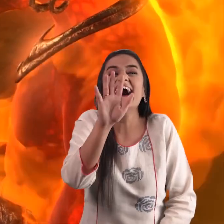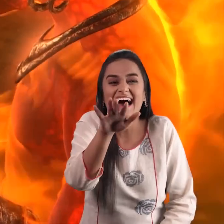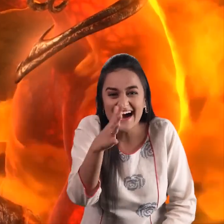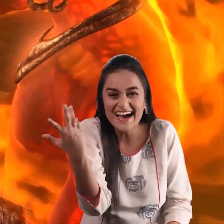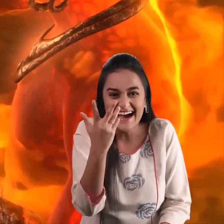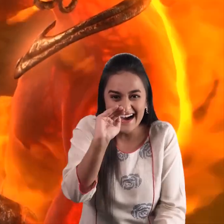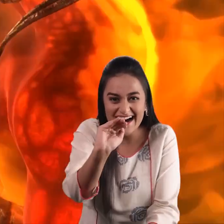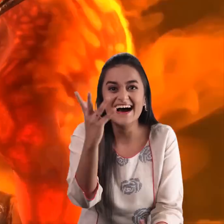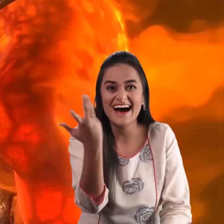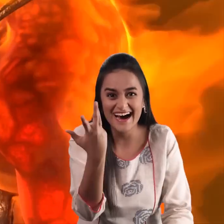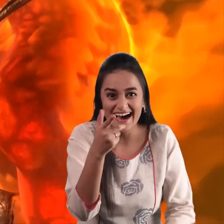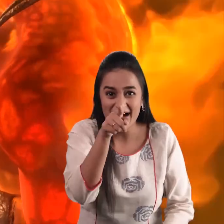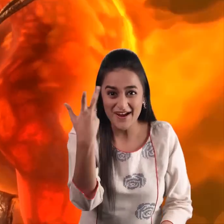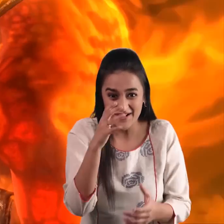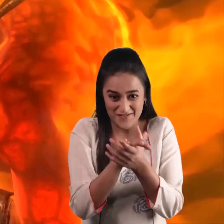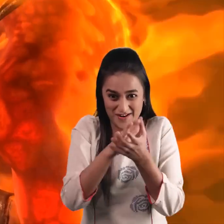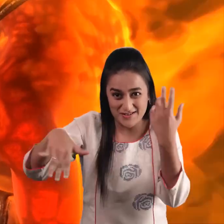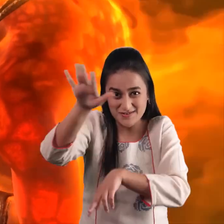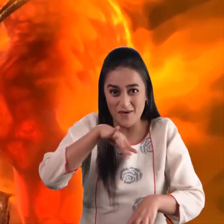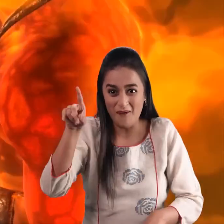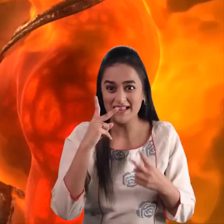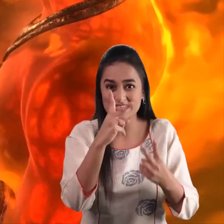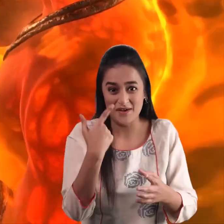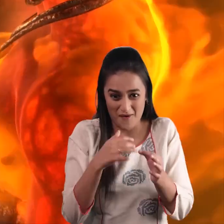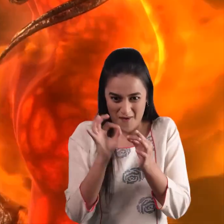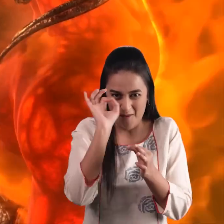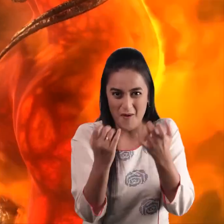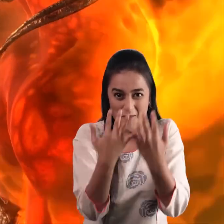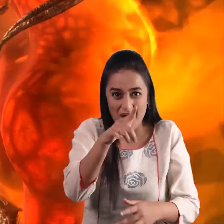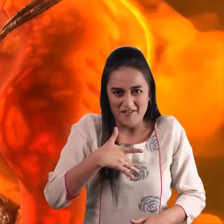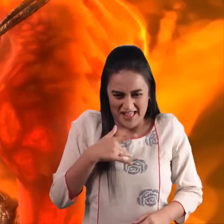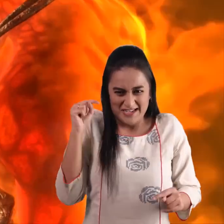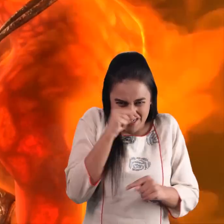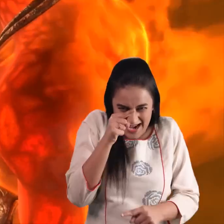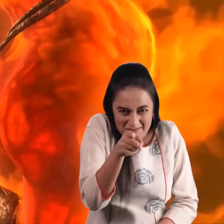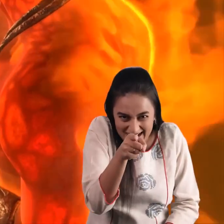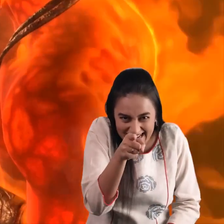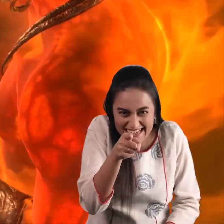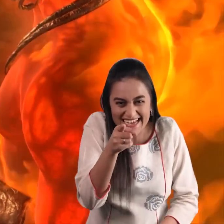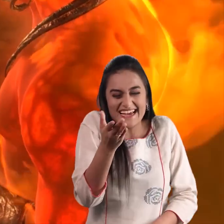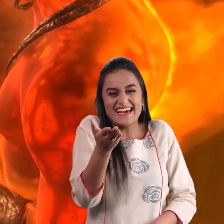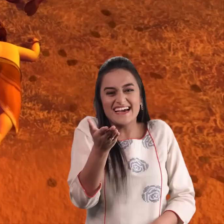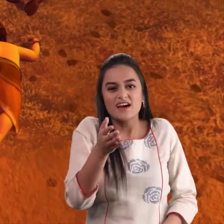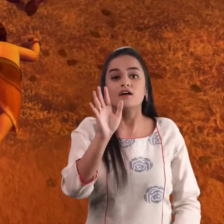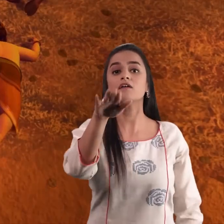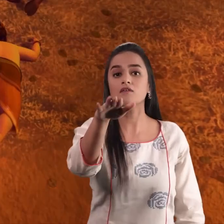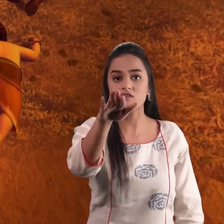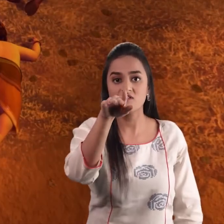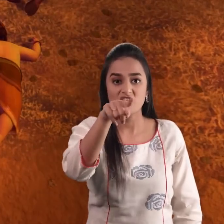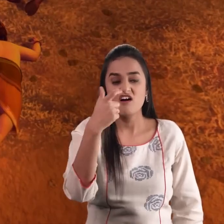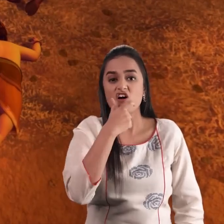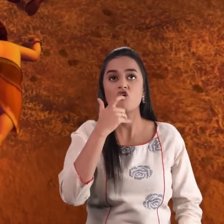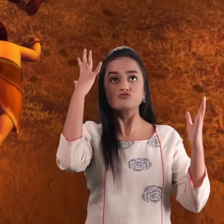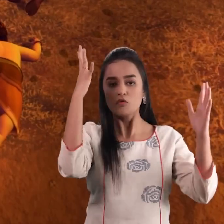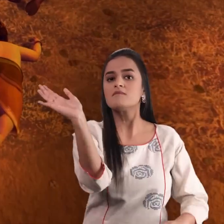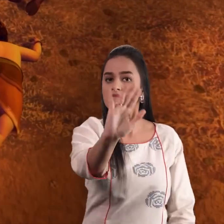क्या हुआ बच्चे, अपने मित्रों की आंखों के सामने जलने में शर्म आ रही है क्या? ओह,